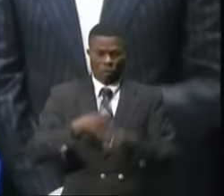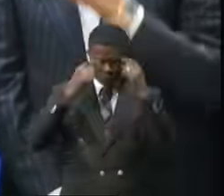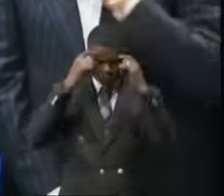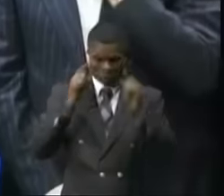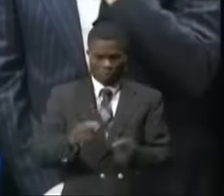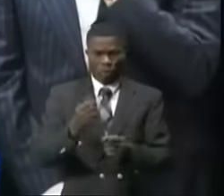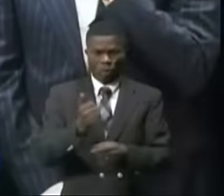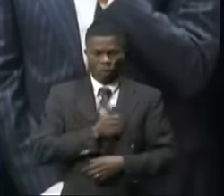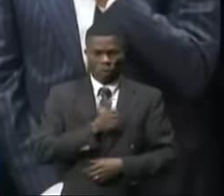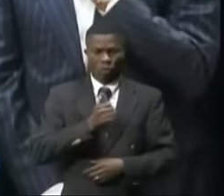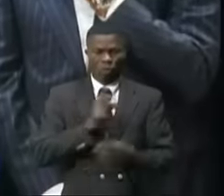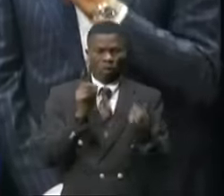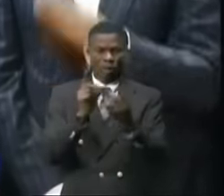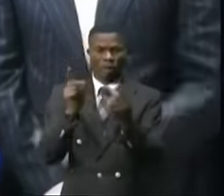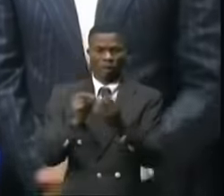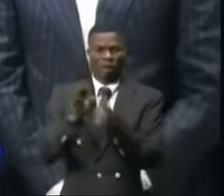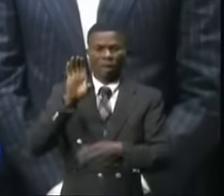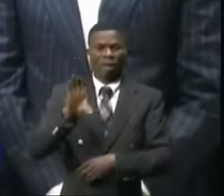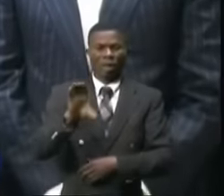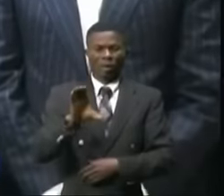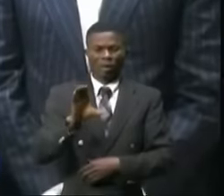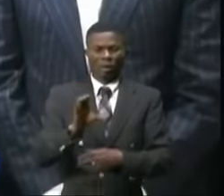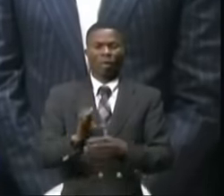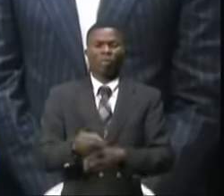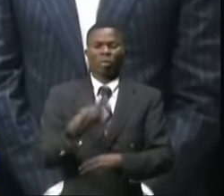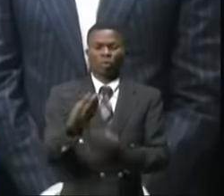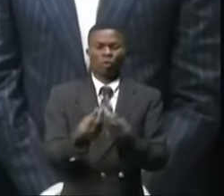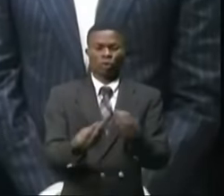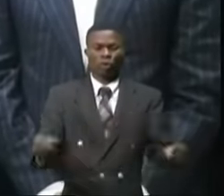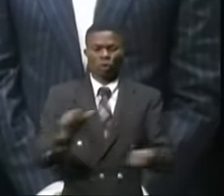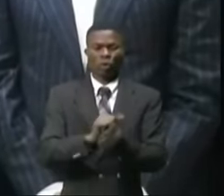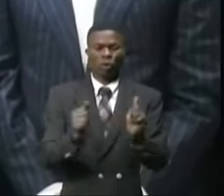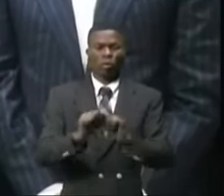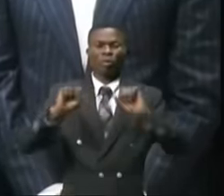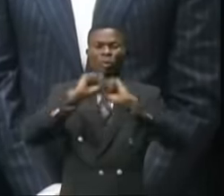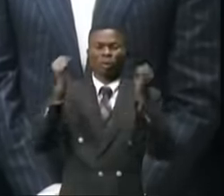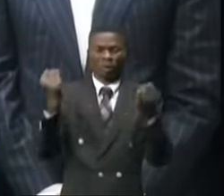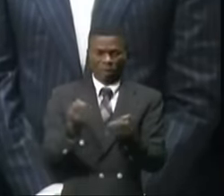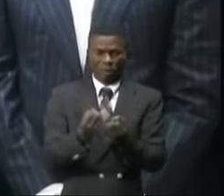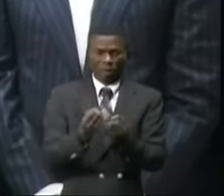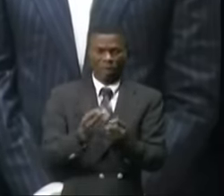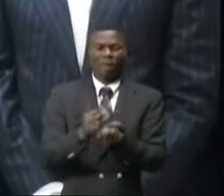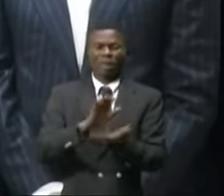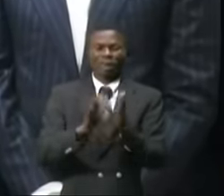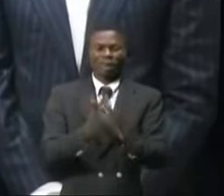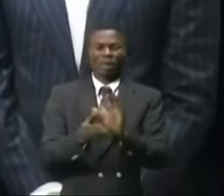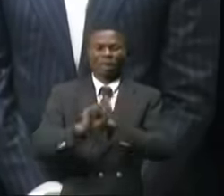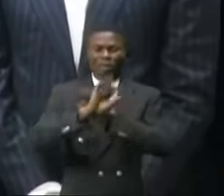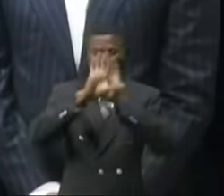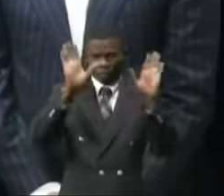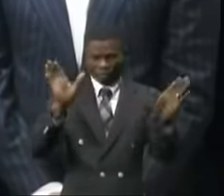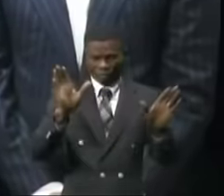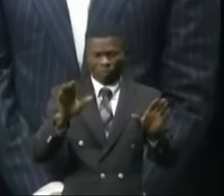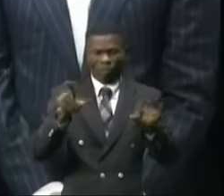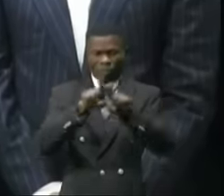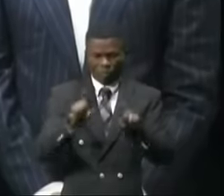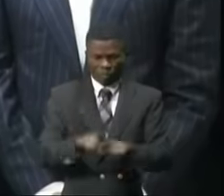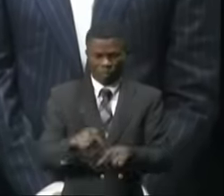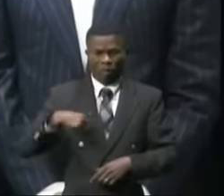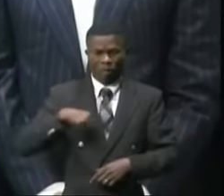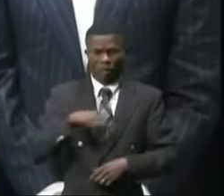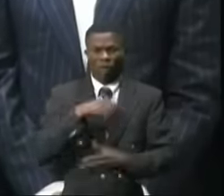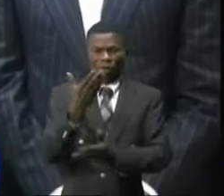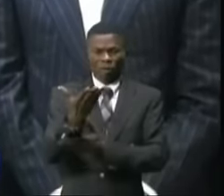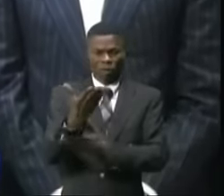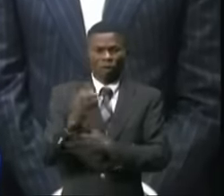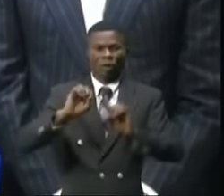côté contact avec les banques pour qu'ils débloquent la situation d'Engen qui devient claire. Et en même temps, nous allons demander